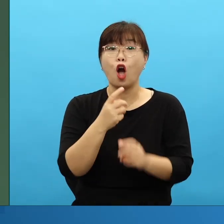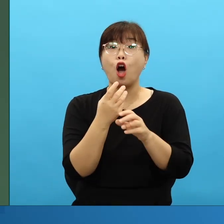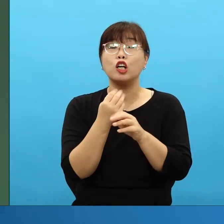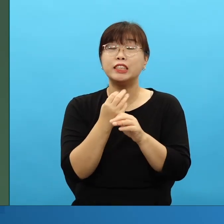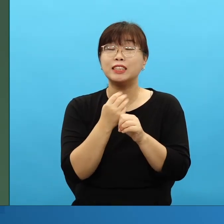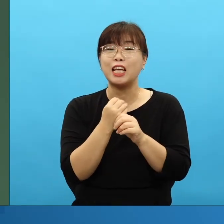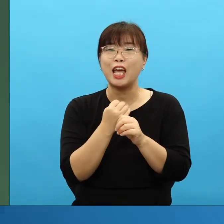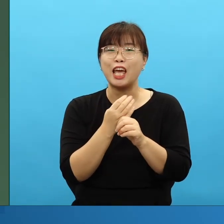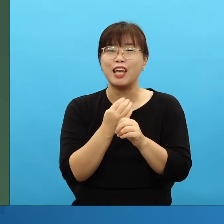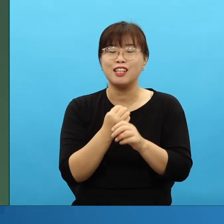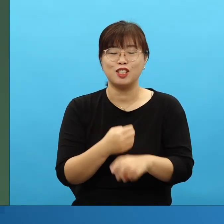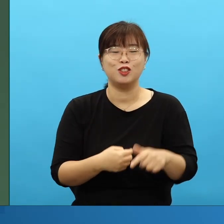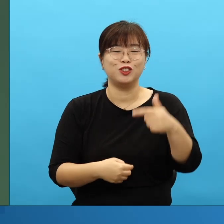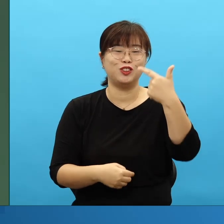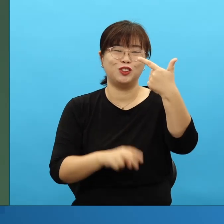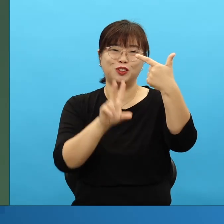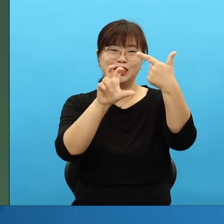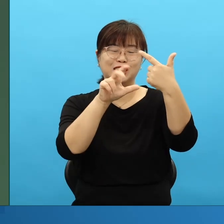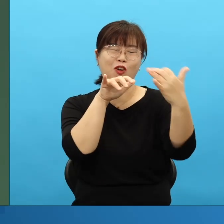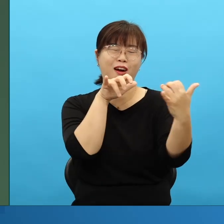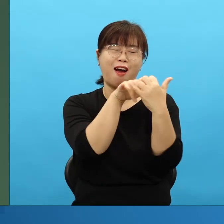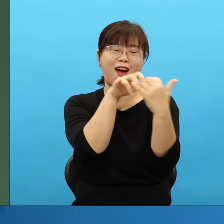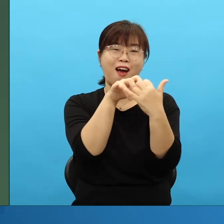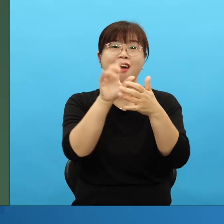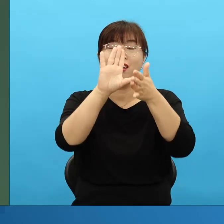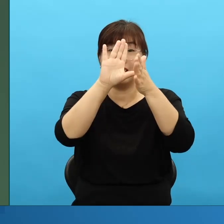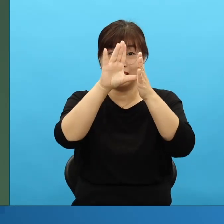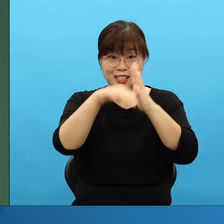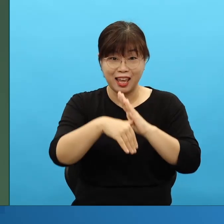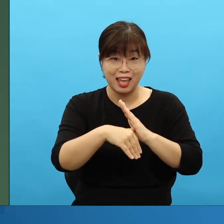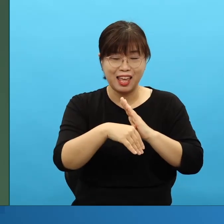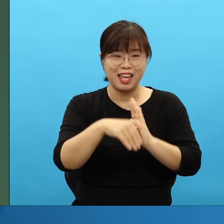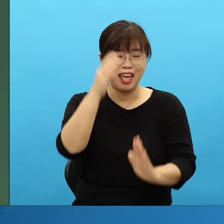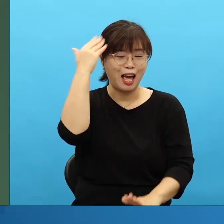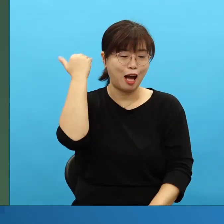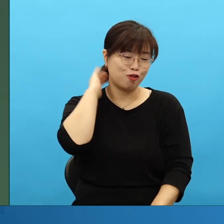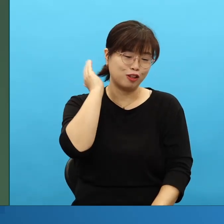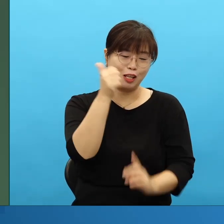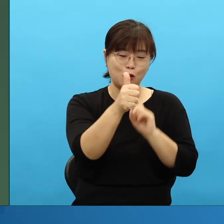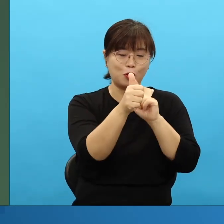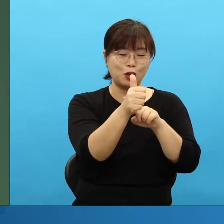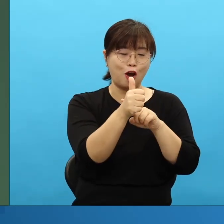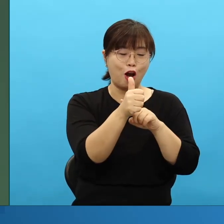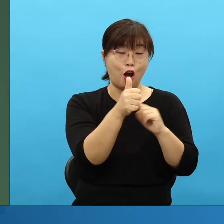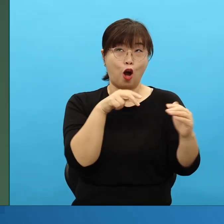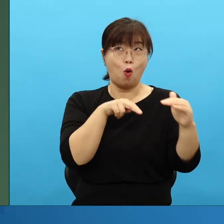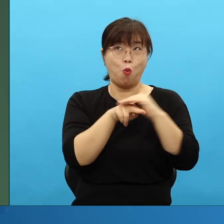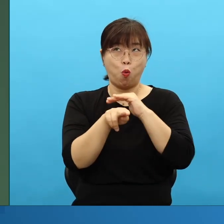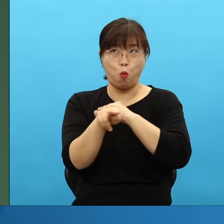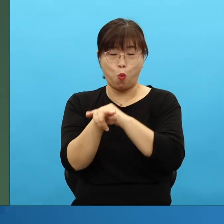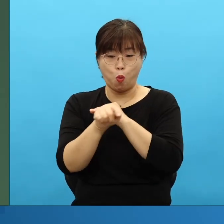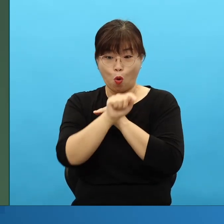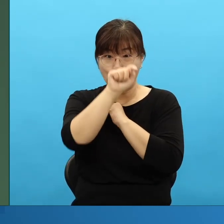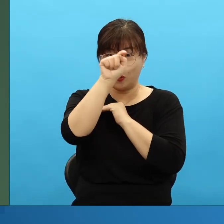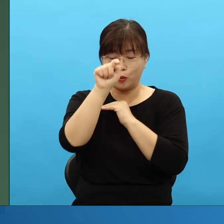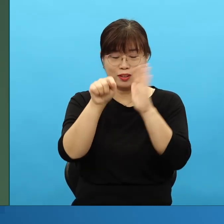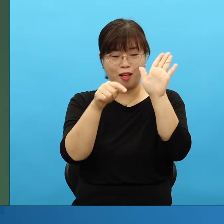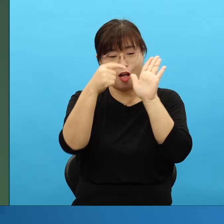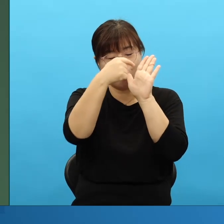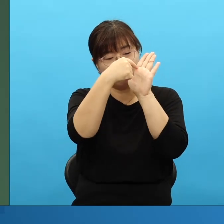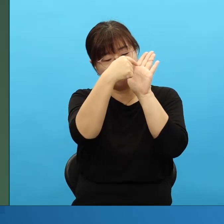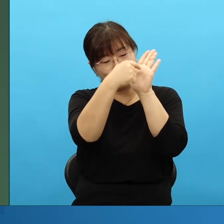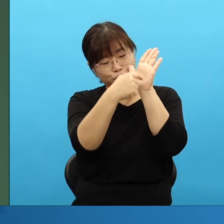was during the Korean War. 그 있은 대통령이 잠시 머무른 곳이 부산